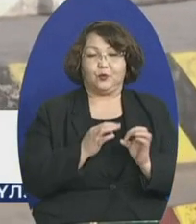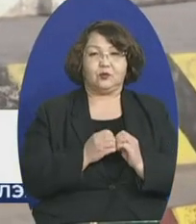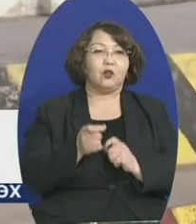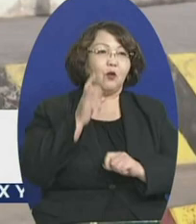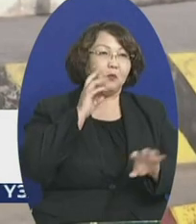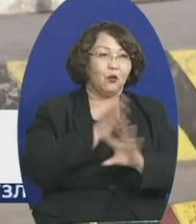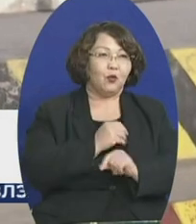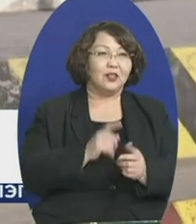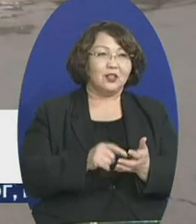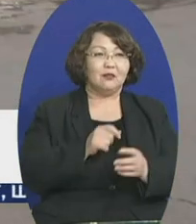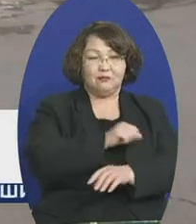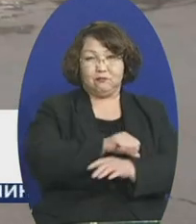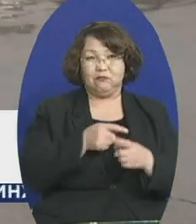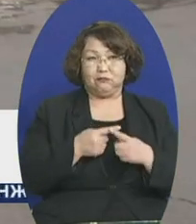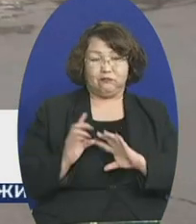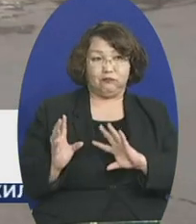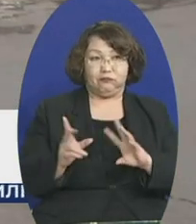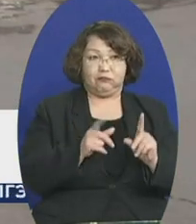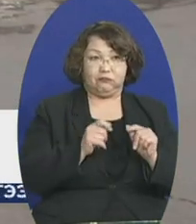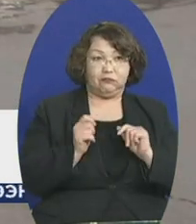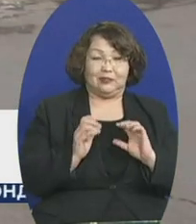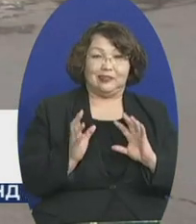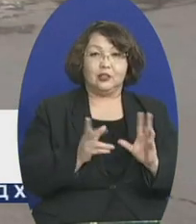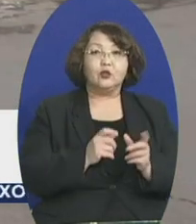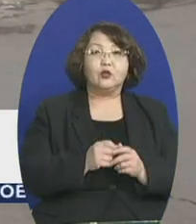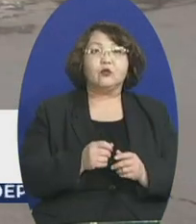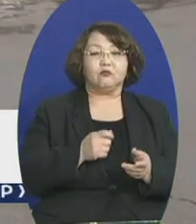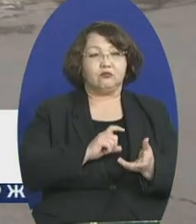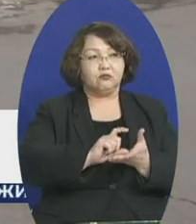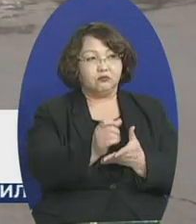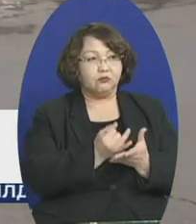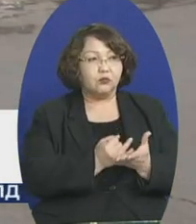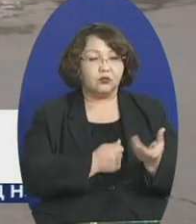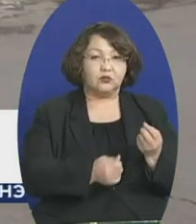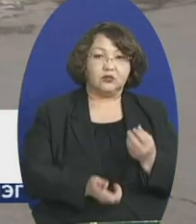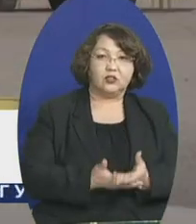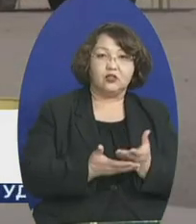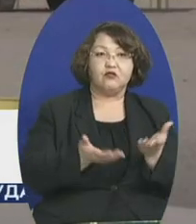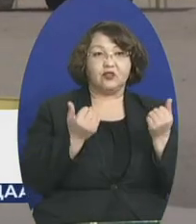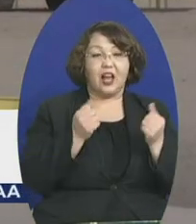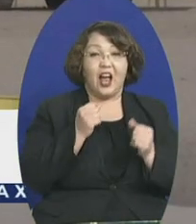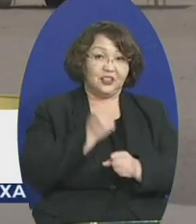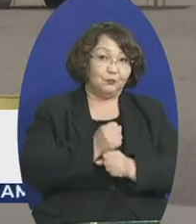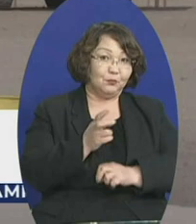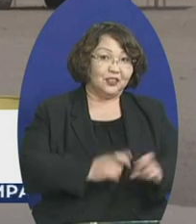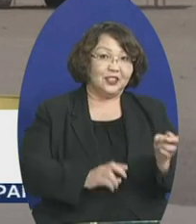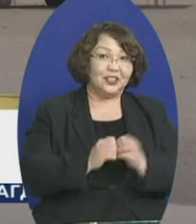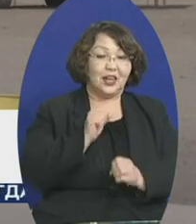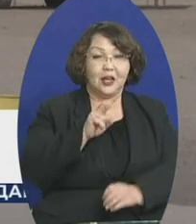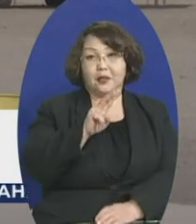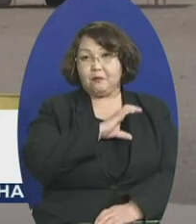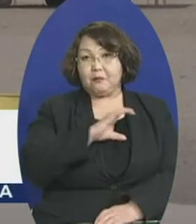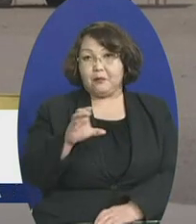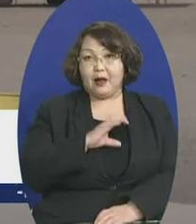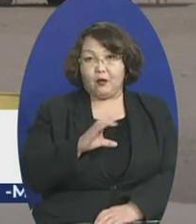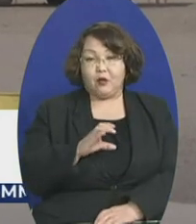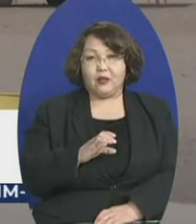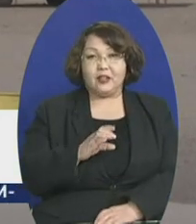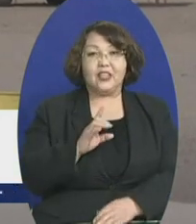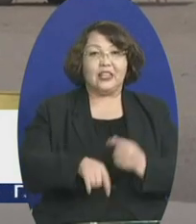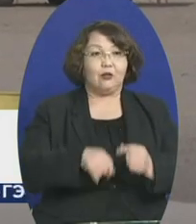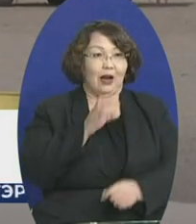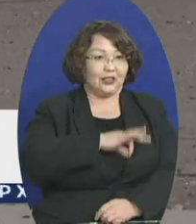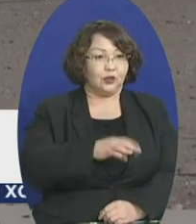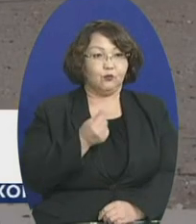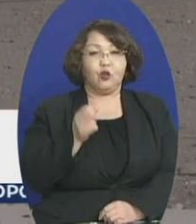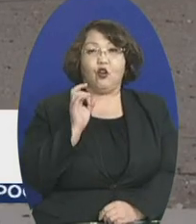үндсэн зорилго нь бомбор дамжин хийгдэх худалдааг дэмжих, хөнгөвчлөх, ажил бизнес эрхэлж буй иргэд аж ахуйн нэгжүүд аль болох ахиу ашиг